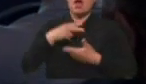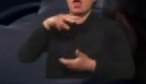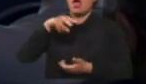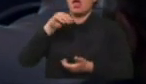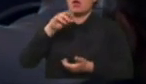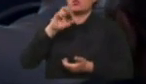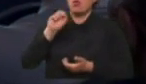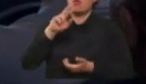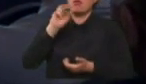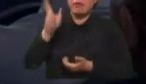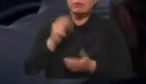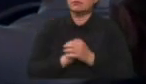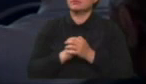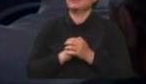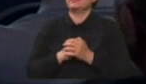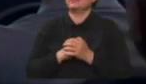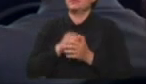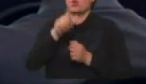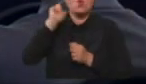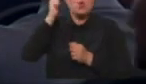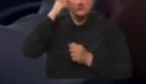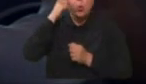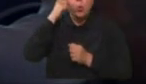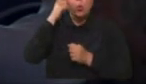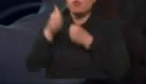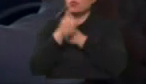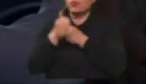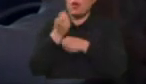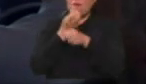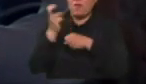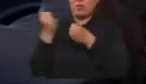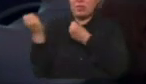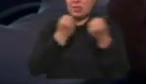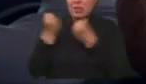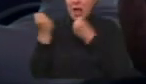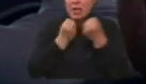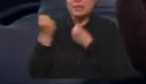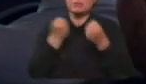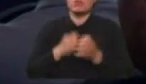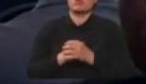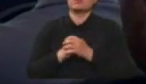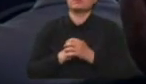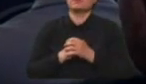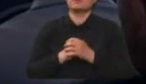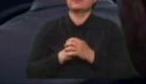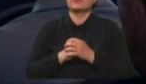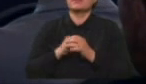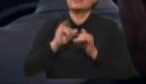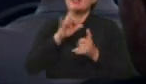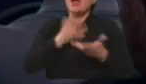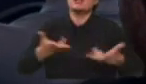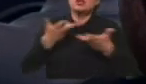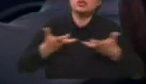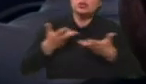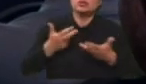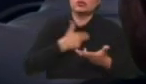Euroreg. Przede wszystkim i główną przyczyną wykluczenia transportowego, tak jak